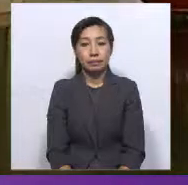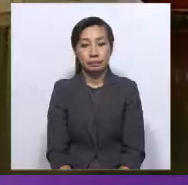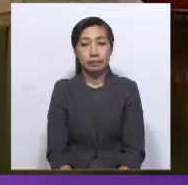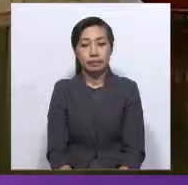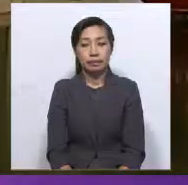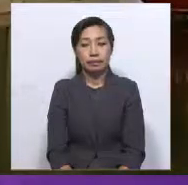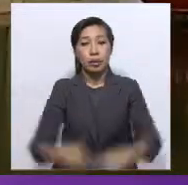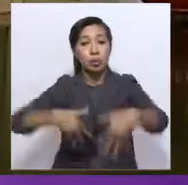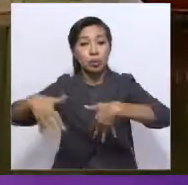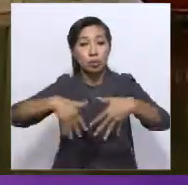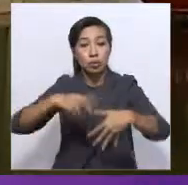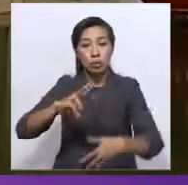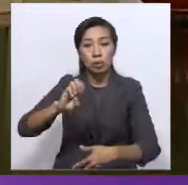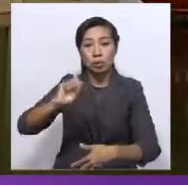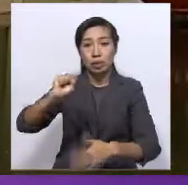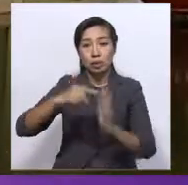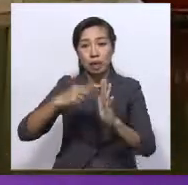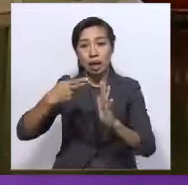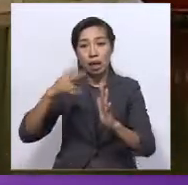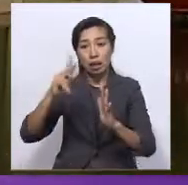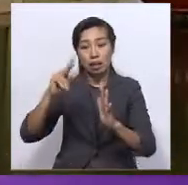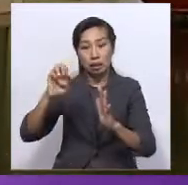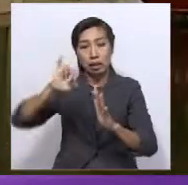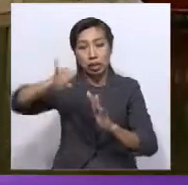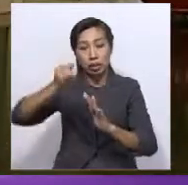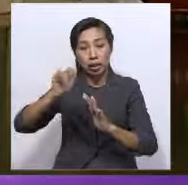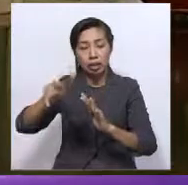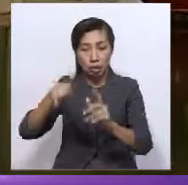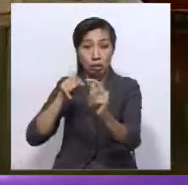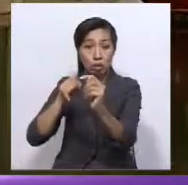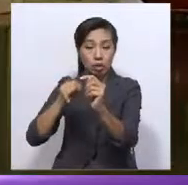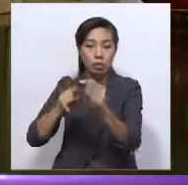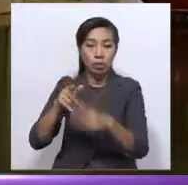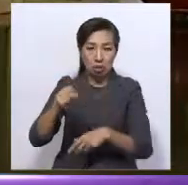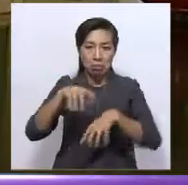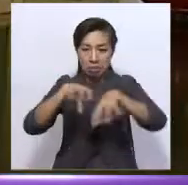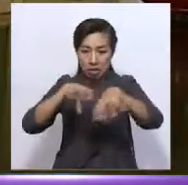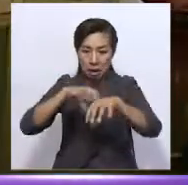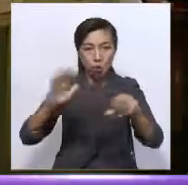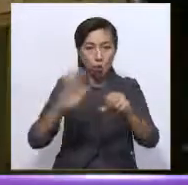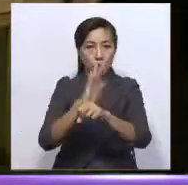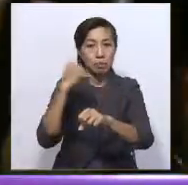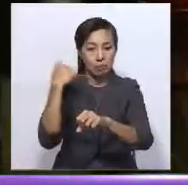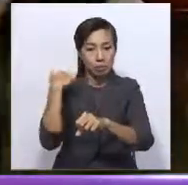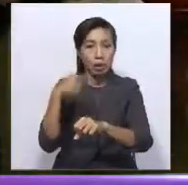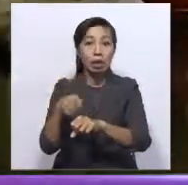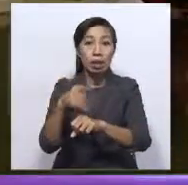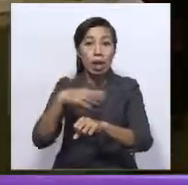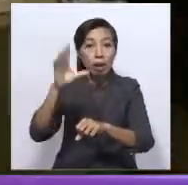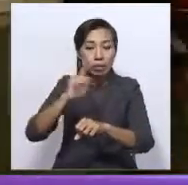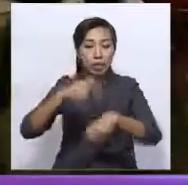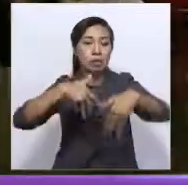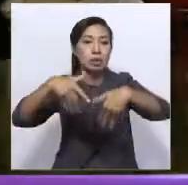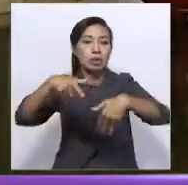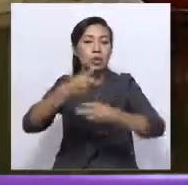วิสาหกิจชุมชนตำบลไร่มะขามนะคะก็เป็นอีกหนึ่งวิสาหกิจชุมชนที่มีการบริหารจัดการแบบครบวงจรที่เกิดจากการรวมกลุ่ม